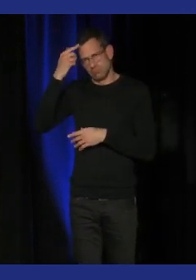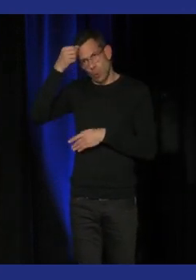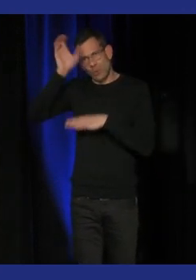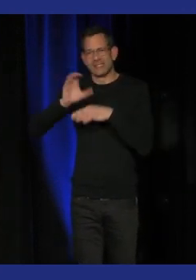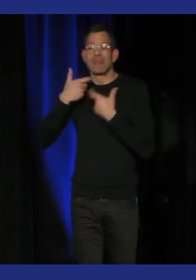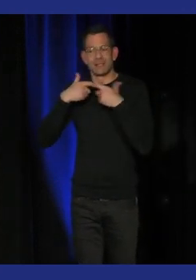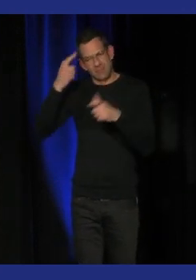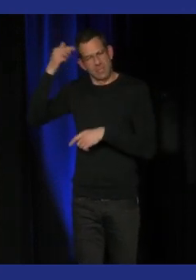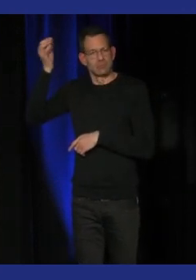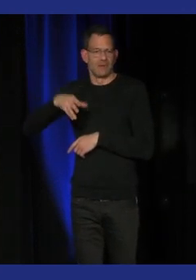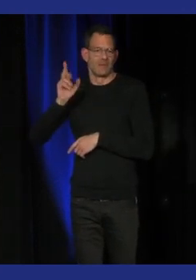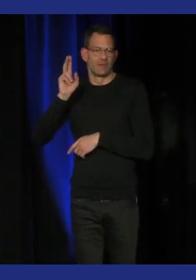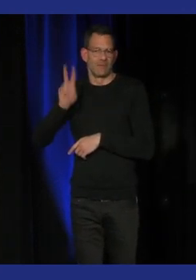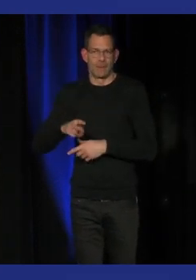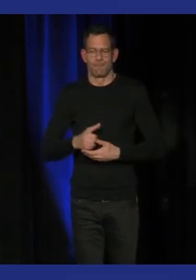Hop.